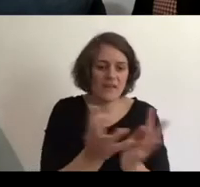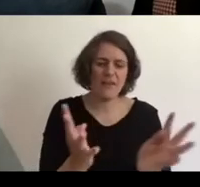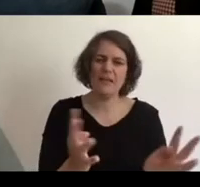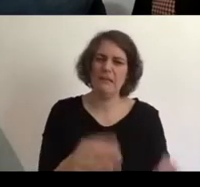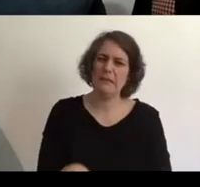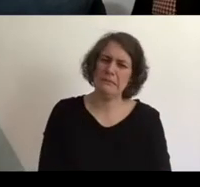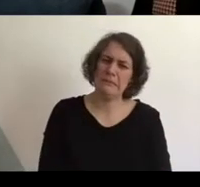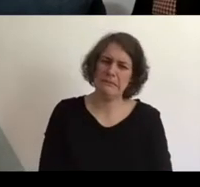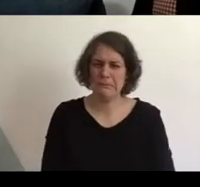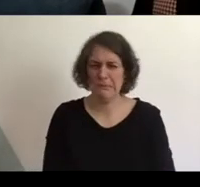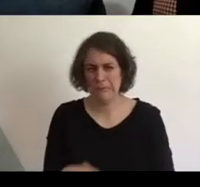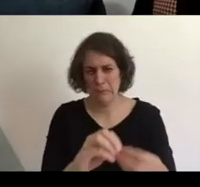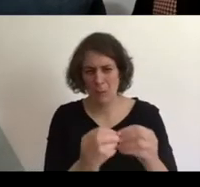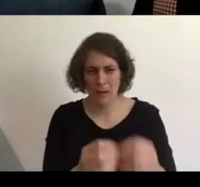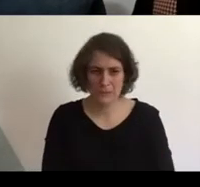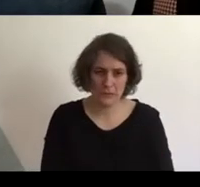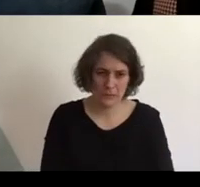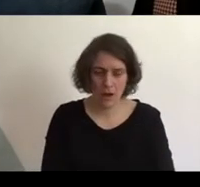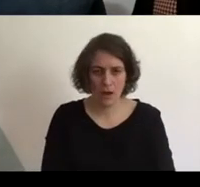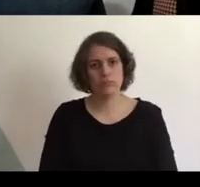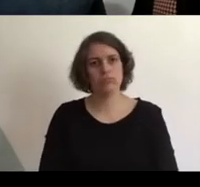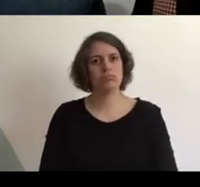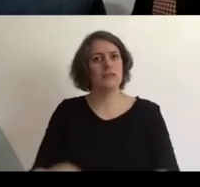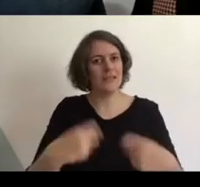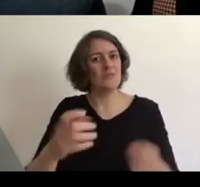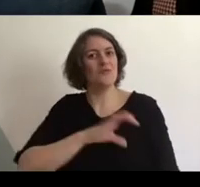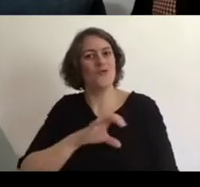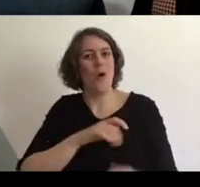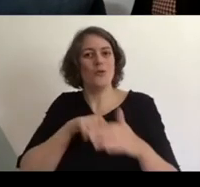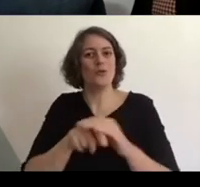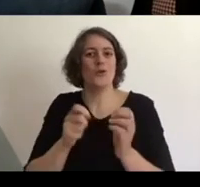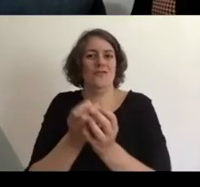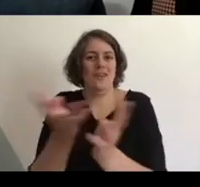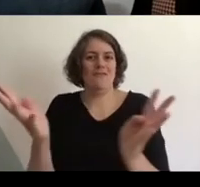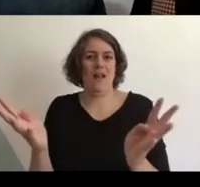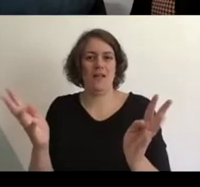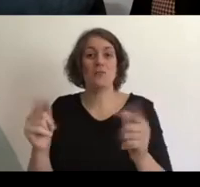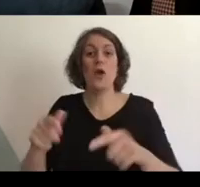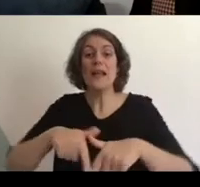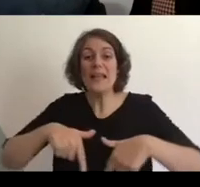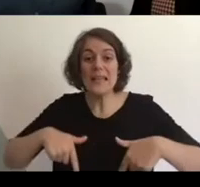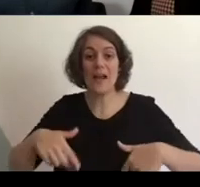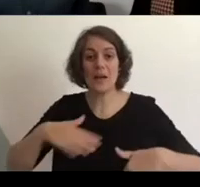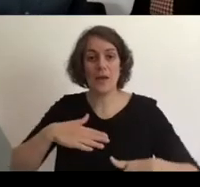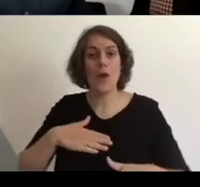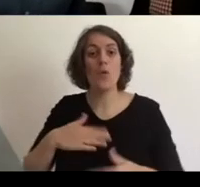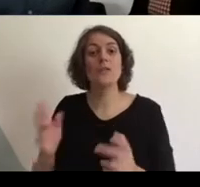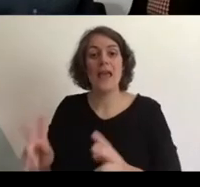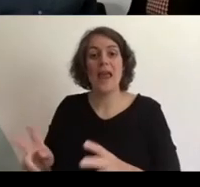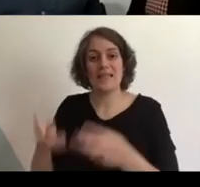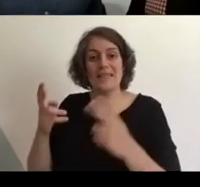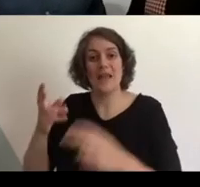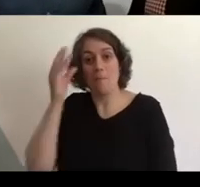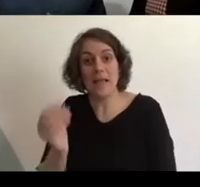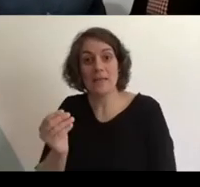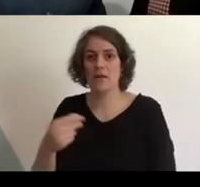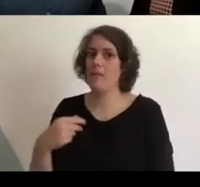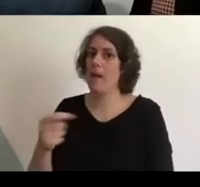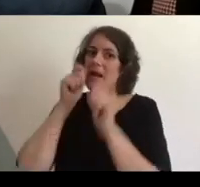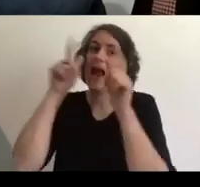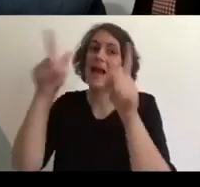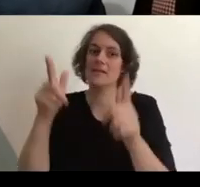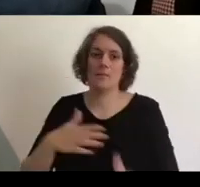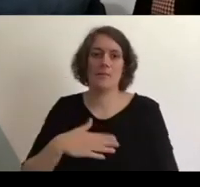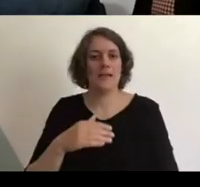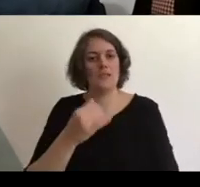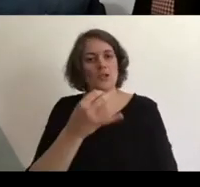Chance. Einen männlichen Erzieher bei uns im Kindergarten, ich wäre begeistert. Also wir haben tolle Erzieherinnen bei meinem Jüngsten,